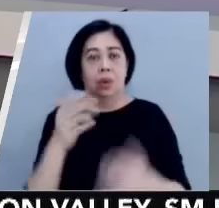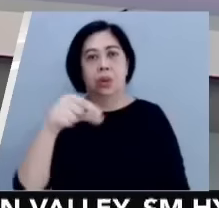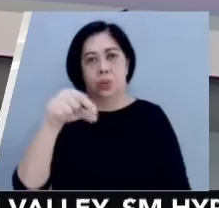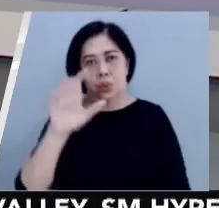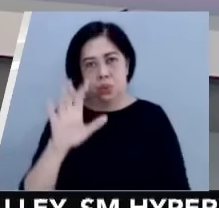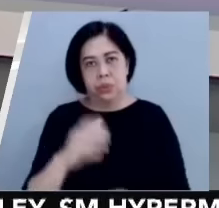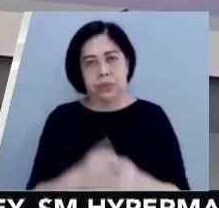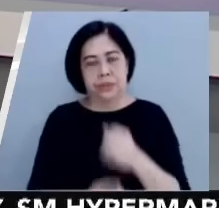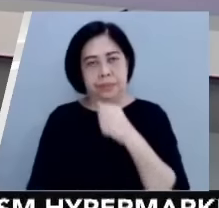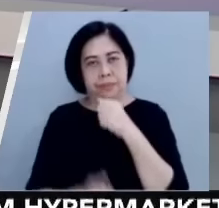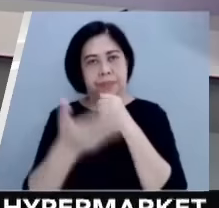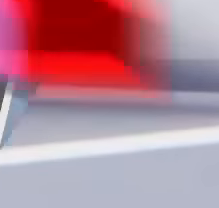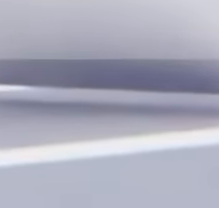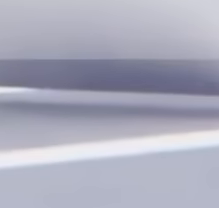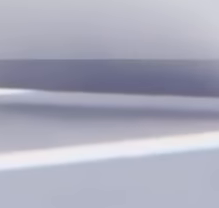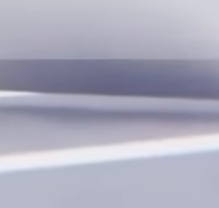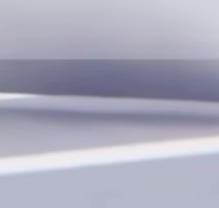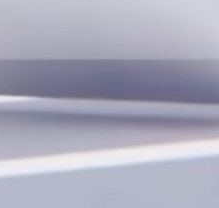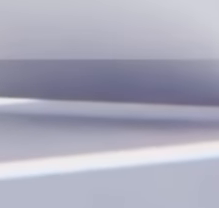Nakatutok si Jomer Apresto.